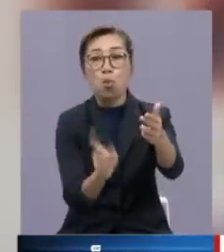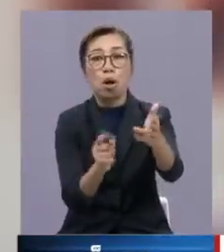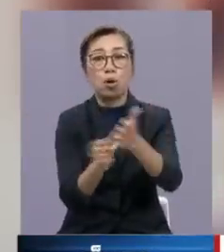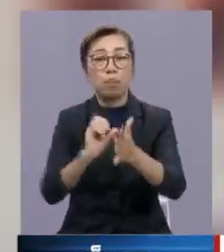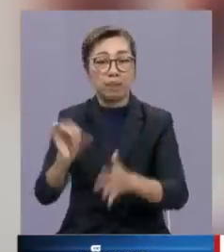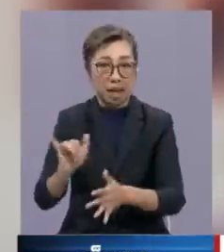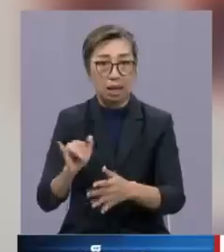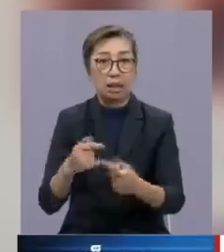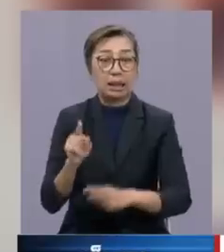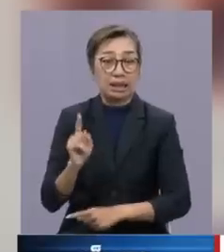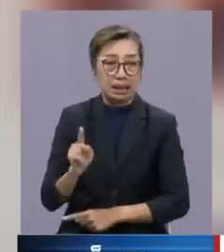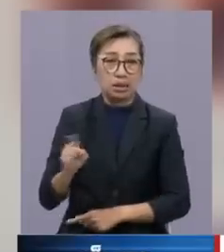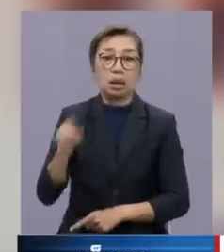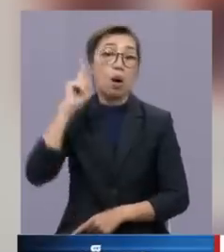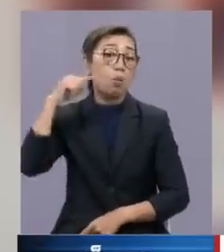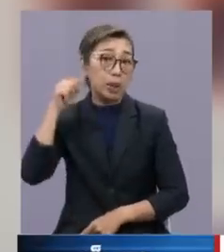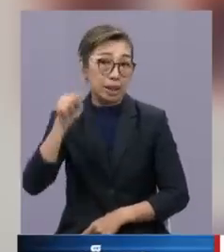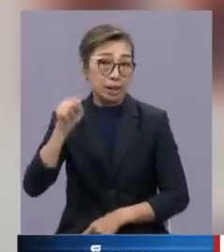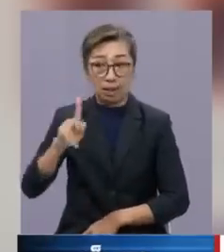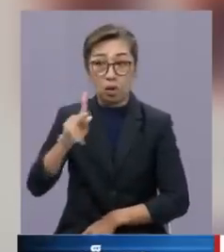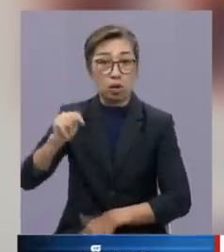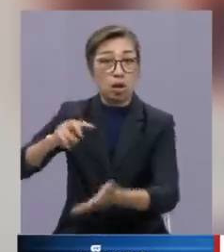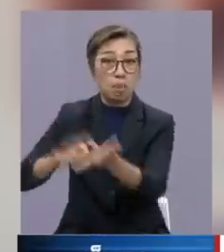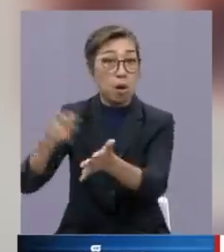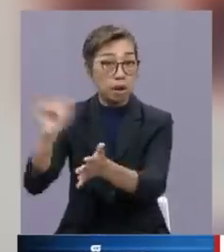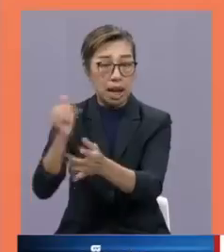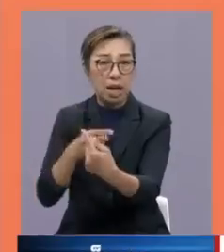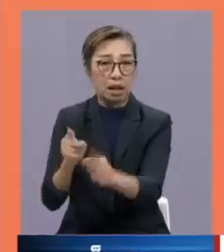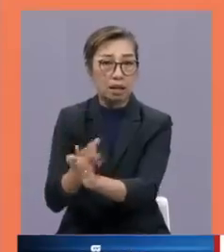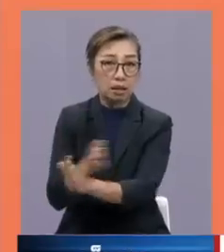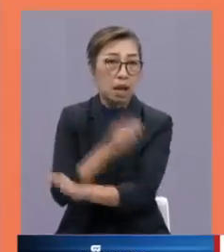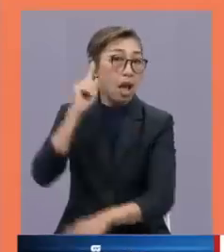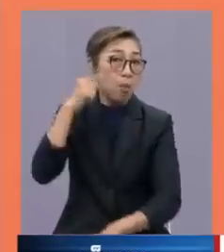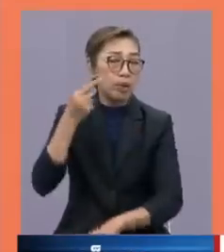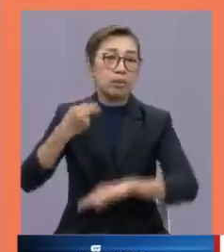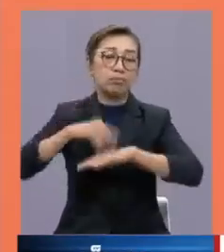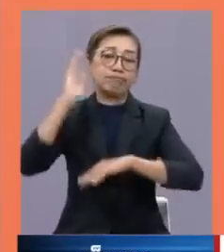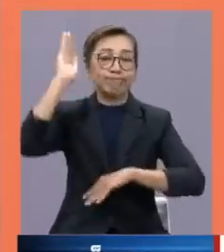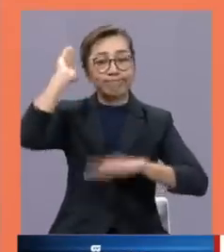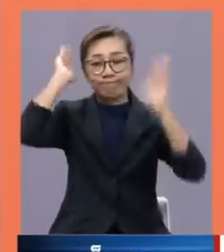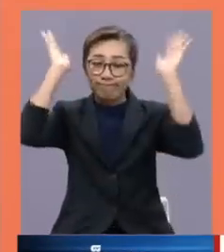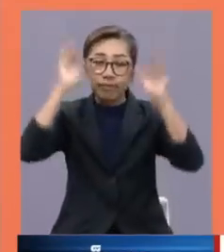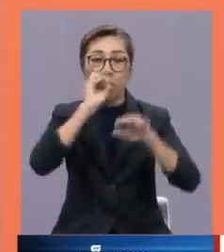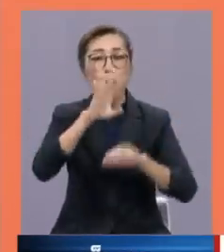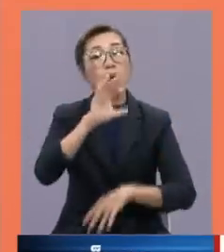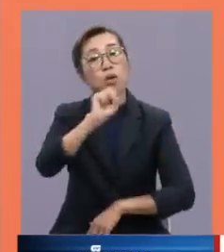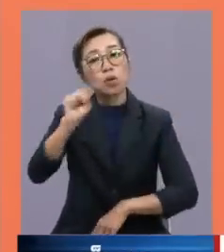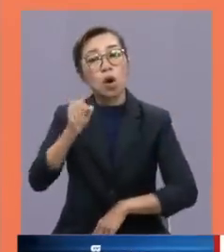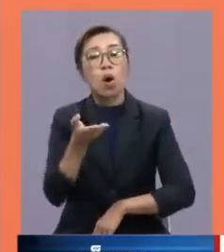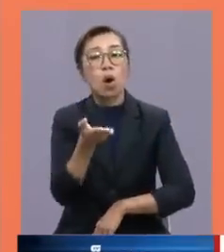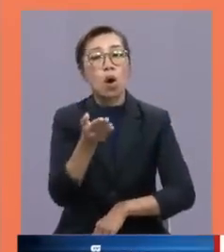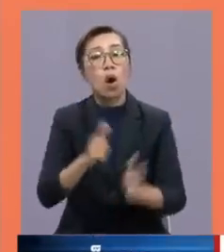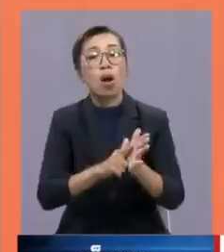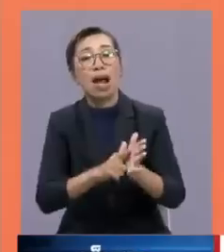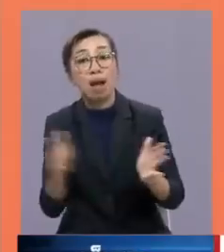กต.จะรับรองผลตามขั้นตอนของกฎหมายไม่ถือว่ามีผลใดๆเพราะตามรัฐธรรมนูญไม่